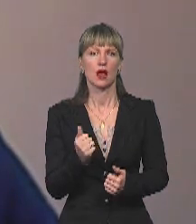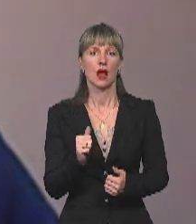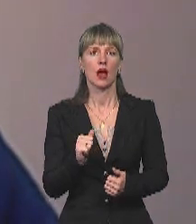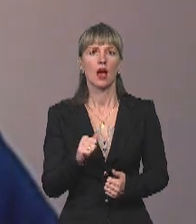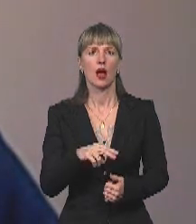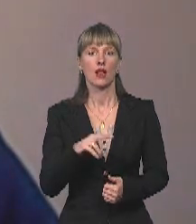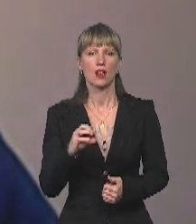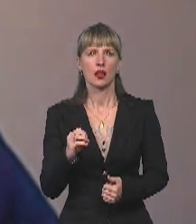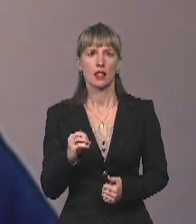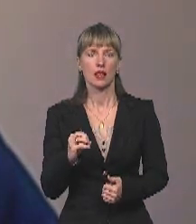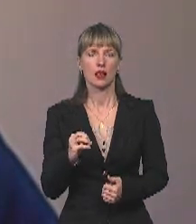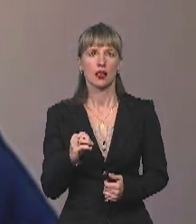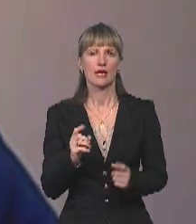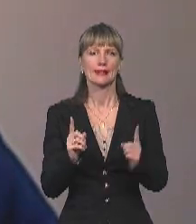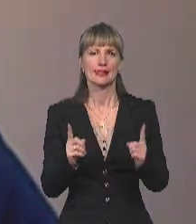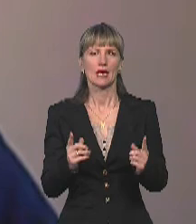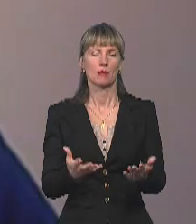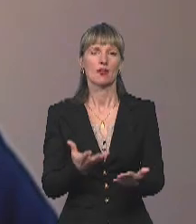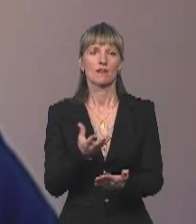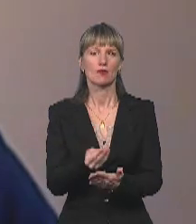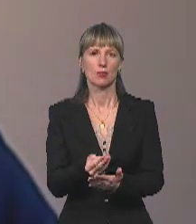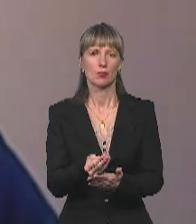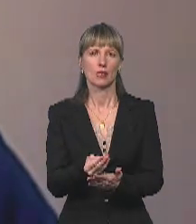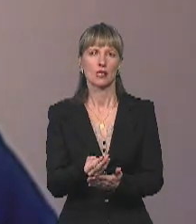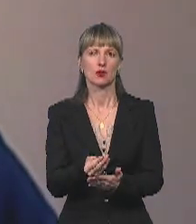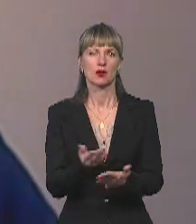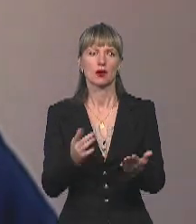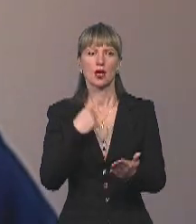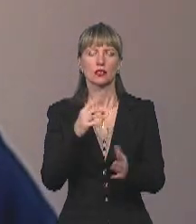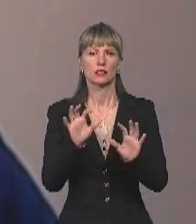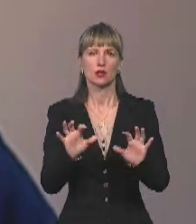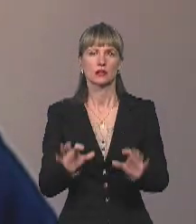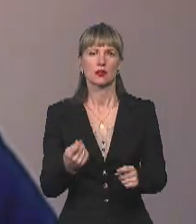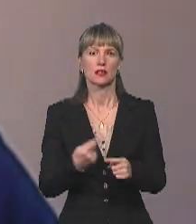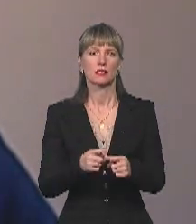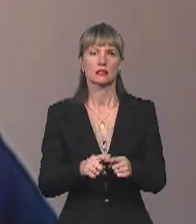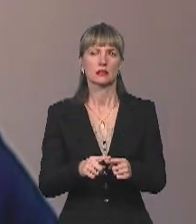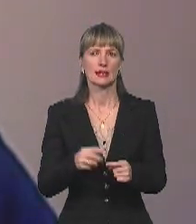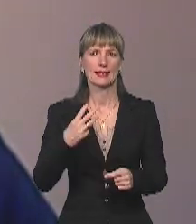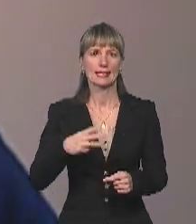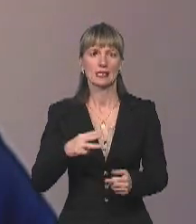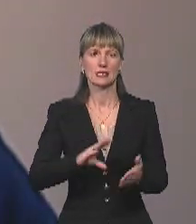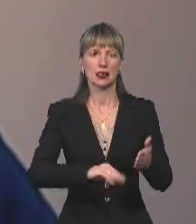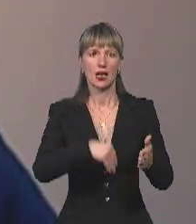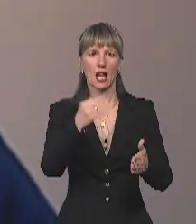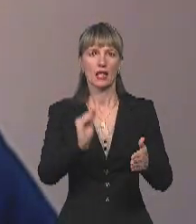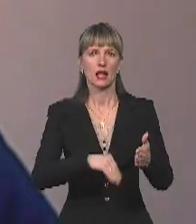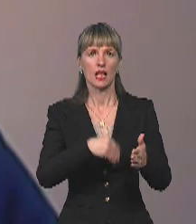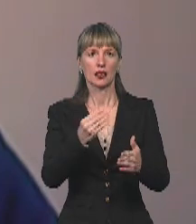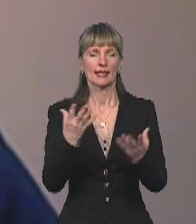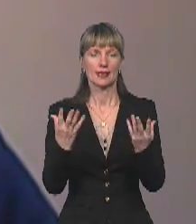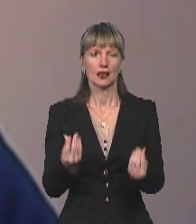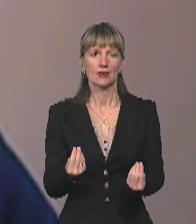але терміни виплати, як каже законодавство, це 30 календарних днів.